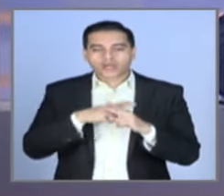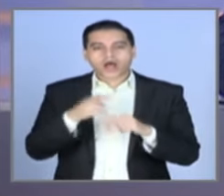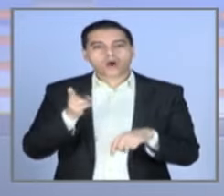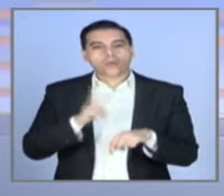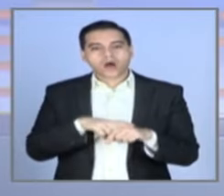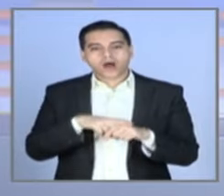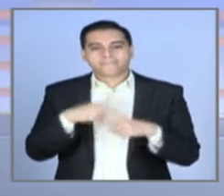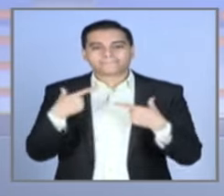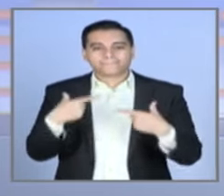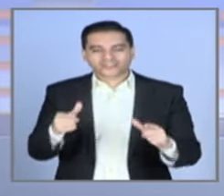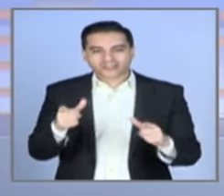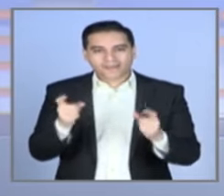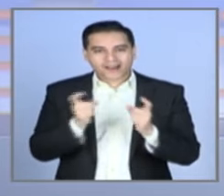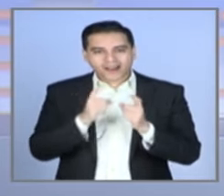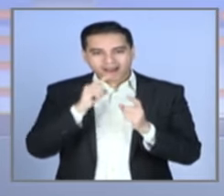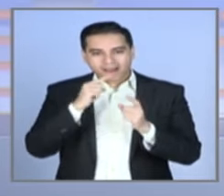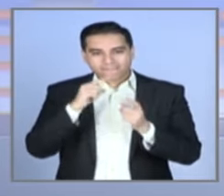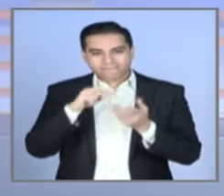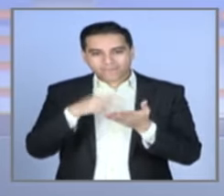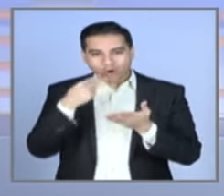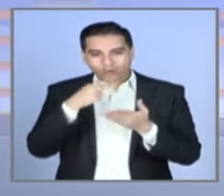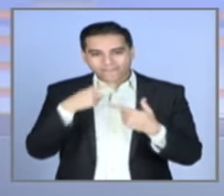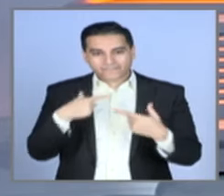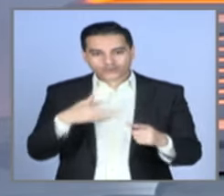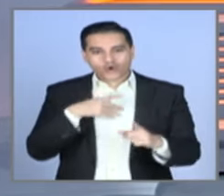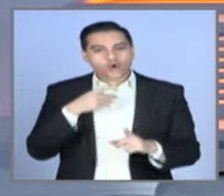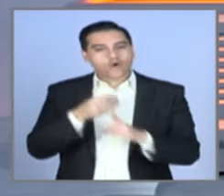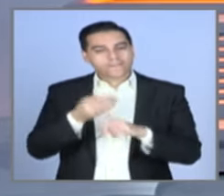بشاميل. مكرونه بشاميل، دي هواياتي دي.